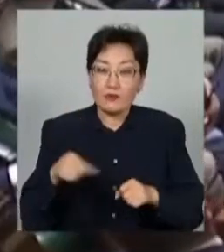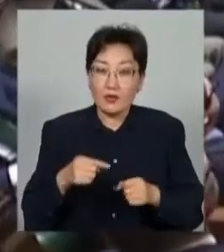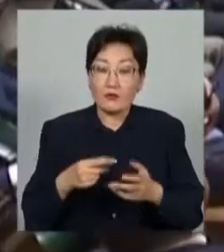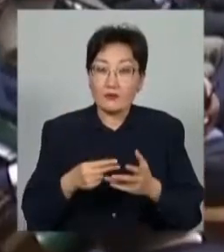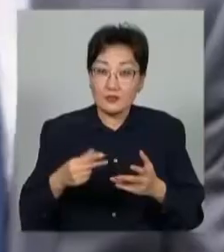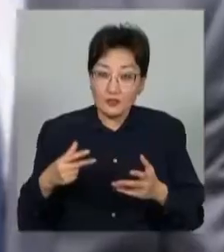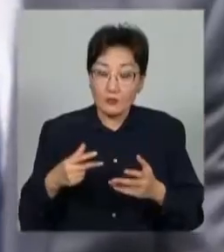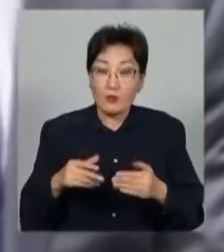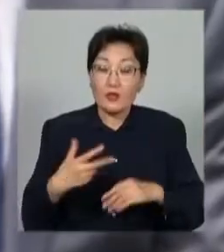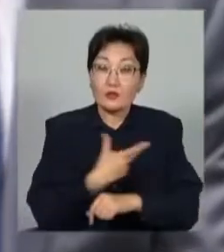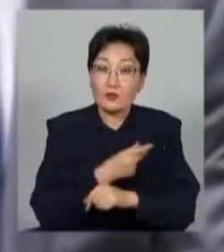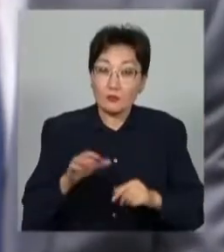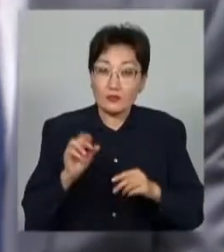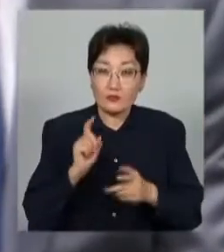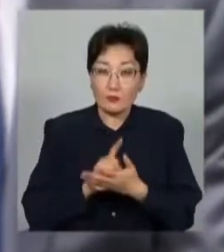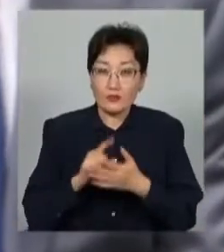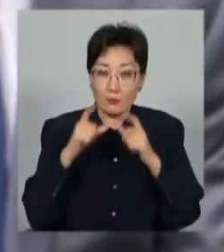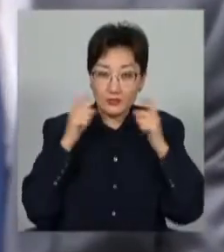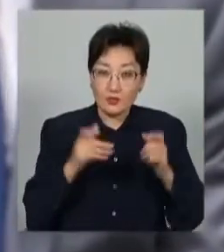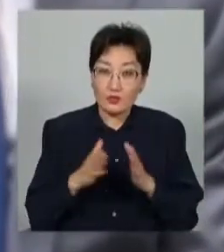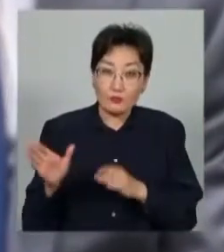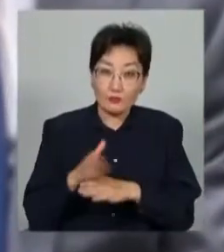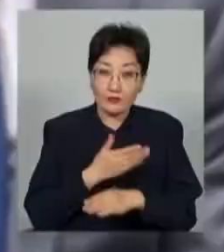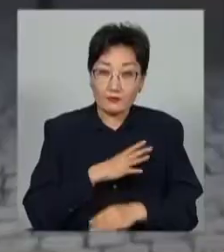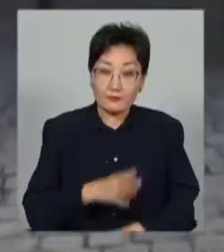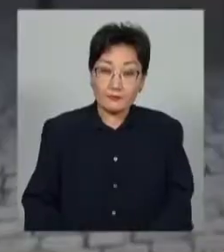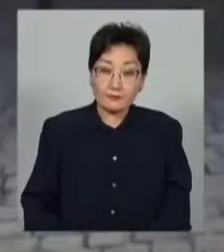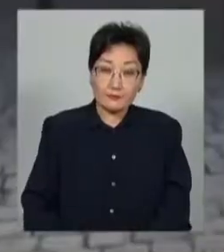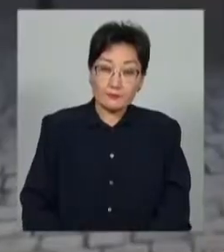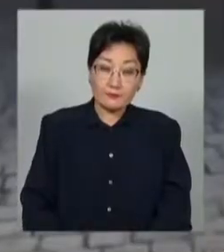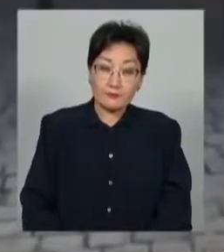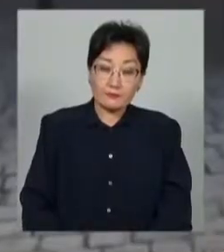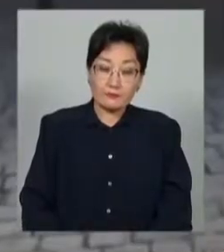общественных местах и сняли обязательный масочный режим.